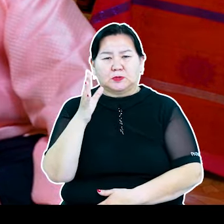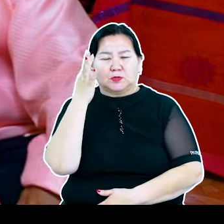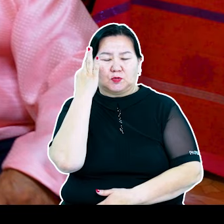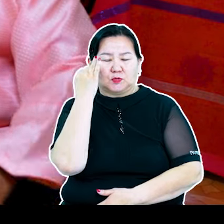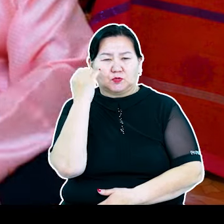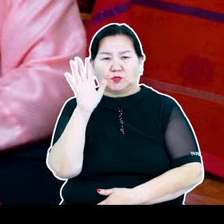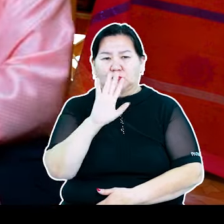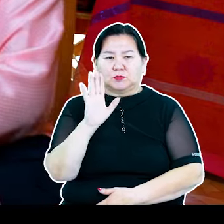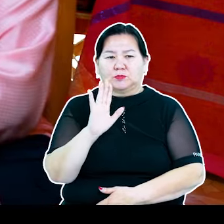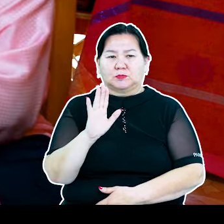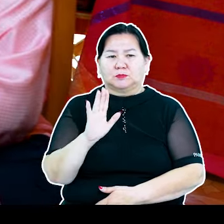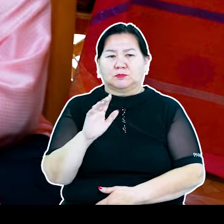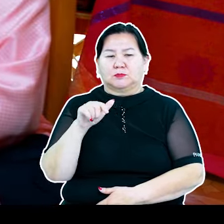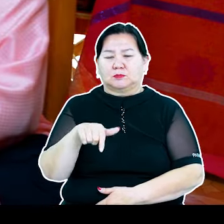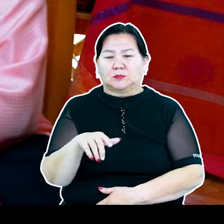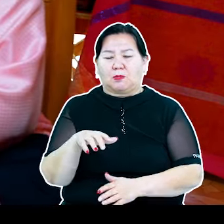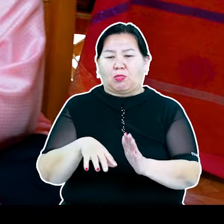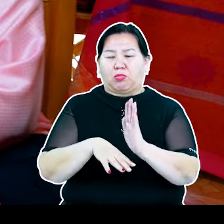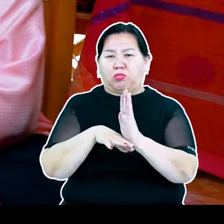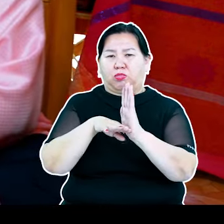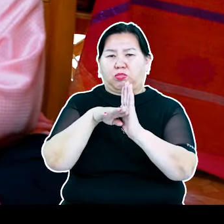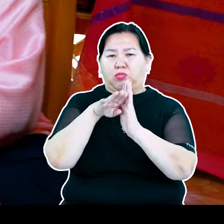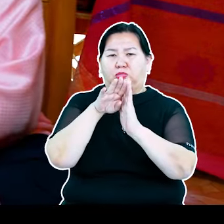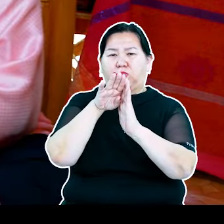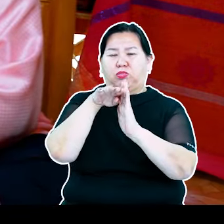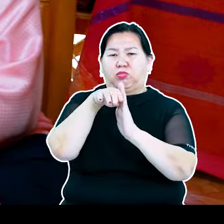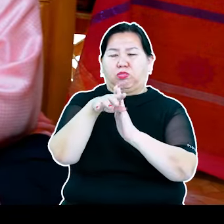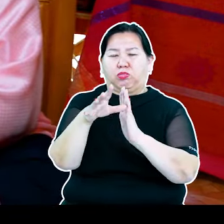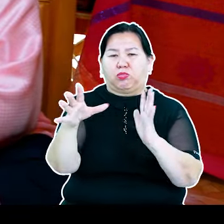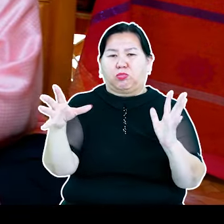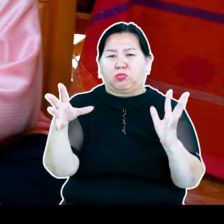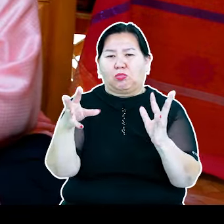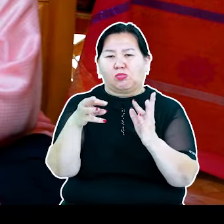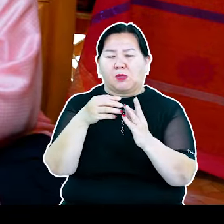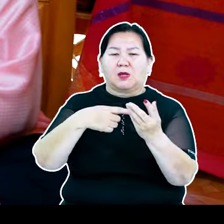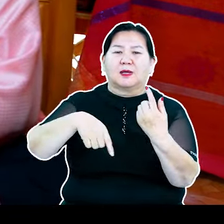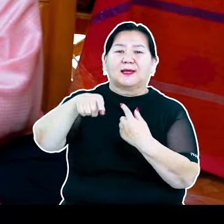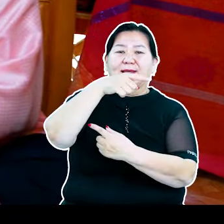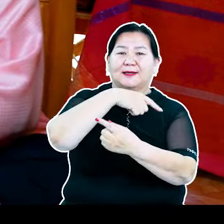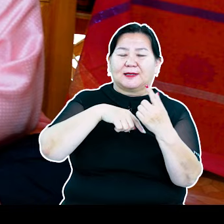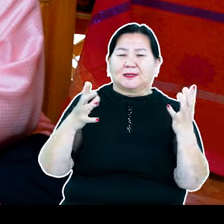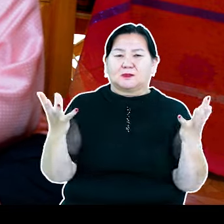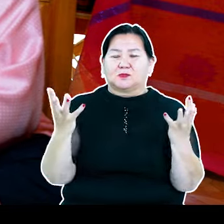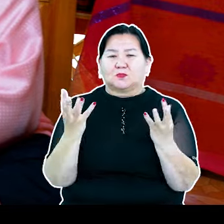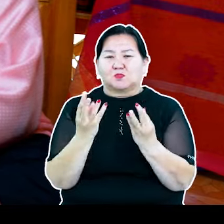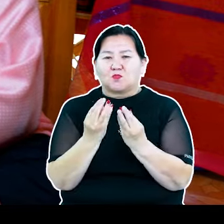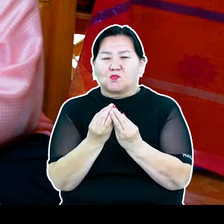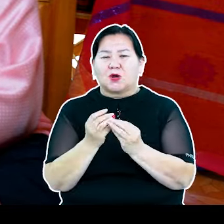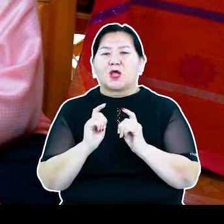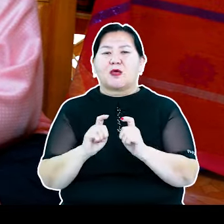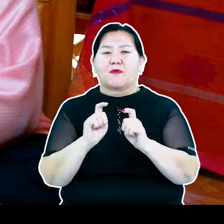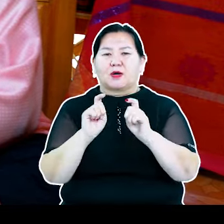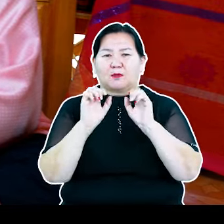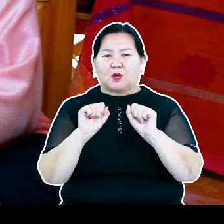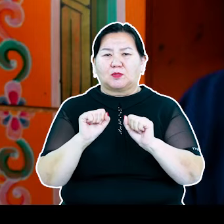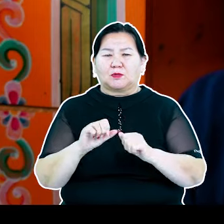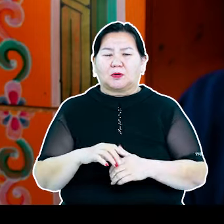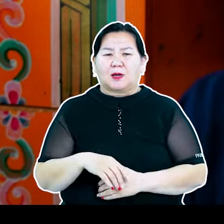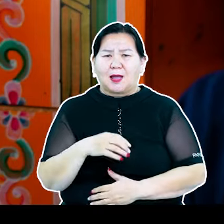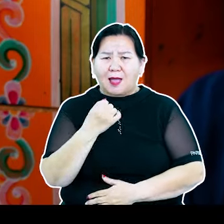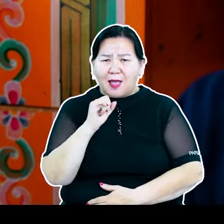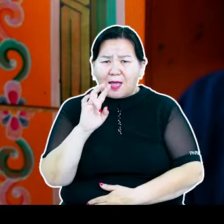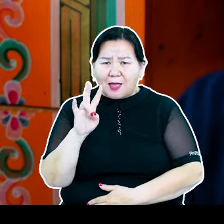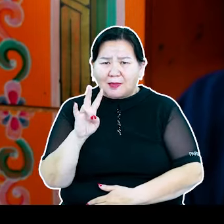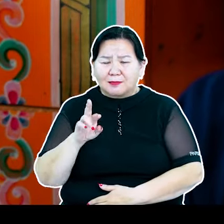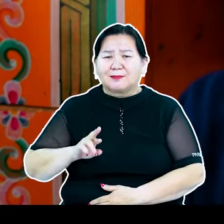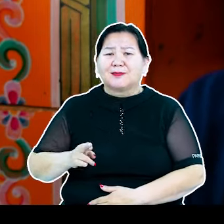Хэд тоногоос энэ их ус нь урсаж татраад эргээд багассан устай хэвээрээ болно хүмүүс.